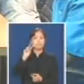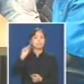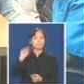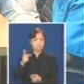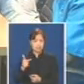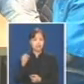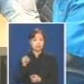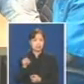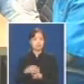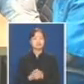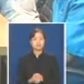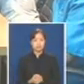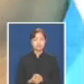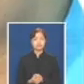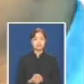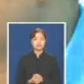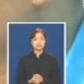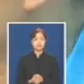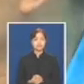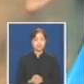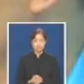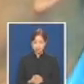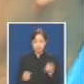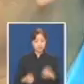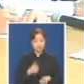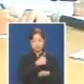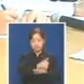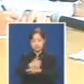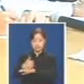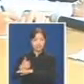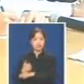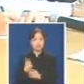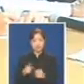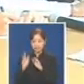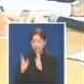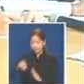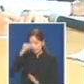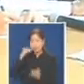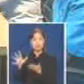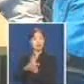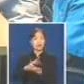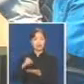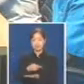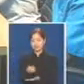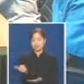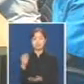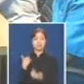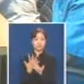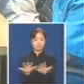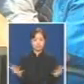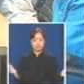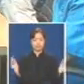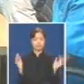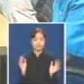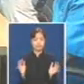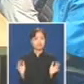ดการของกยศหรือว่ากองทุนเงินให้กู้ยืมพร้อมๆกับลูกค้าของกยศก็คือน้องๆนักศึกษาของมหาวิทยาลัยหมู่บ้านจอมบึงด้วยนะคะมหาวิทยาลัย